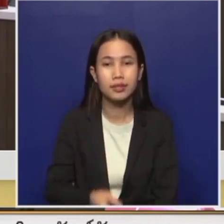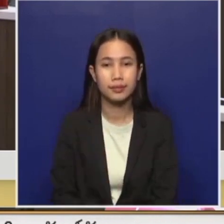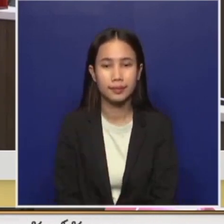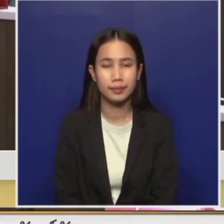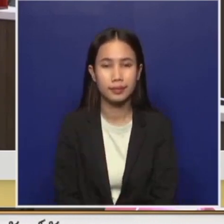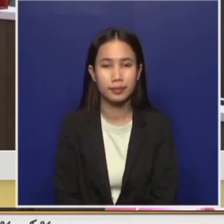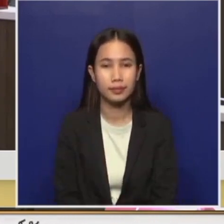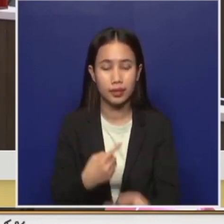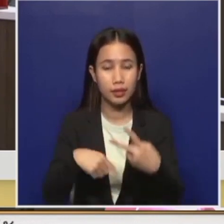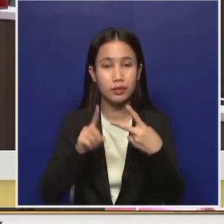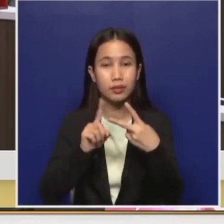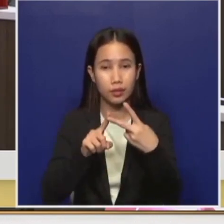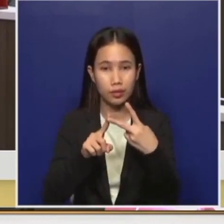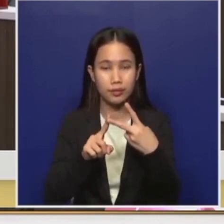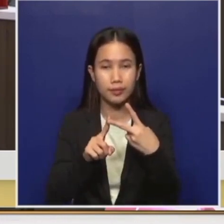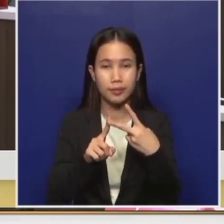เรื่ทสองครับ